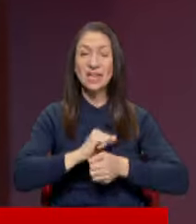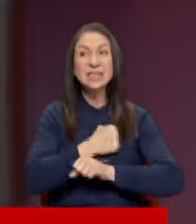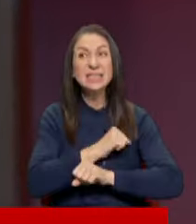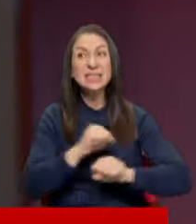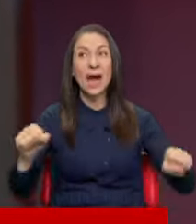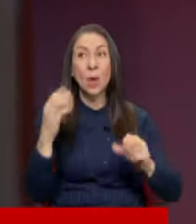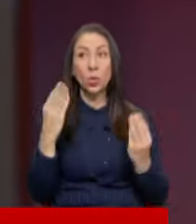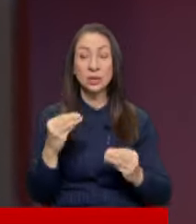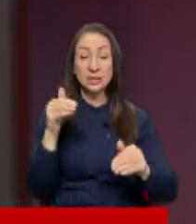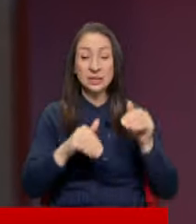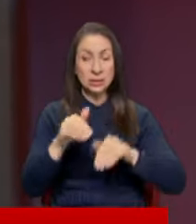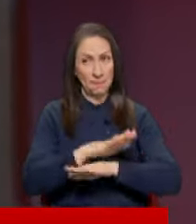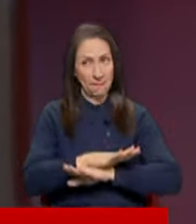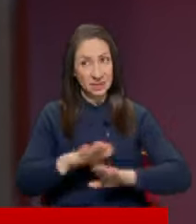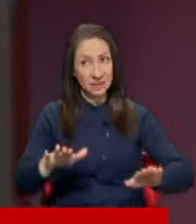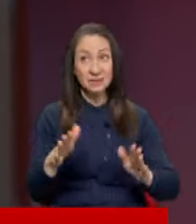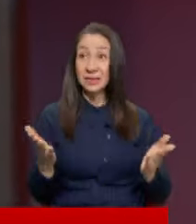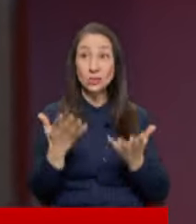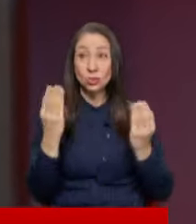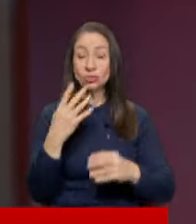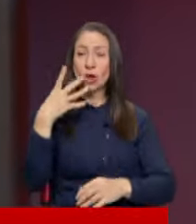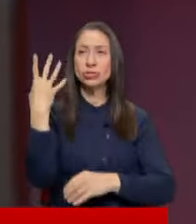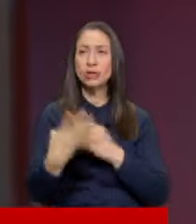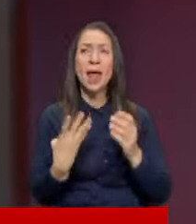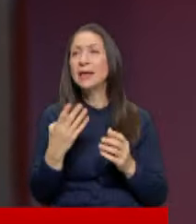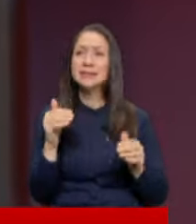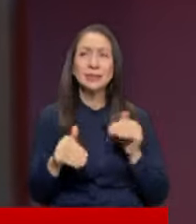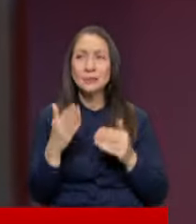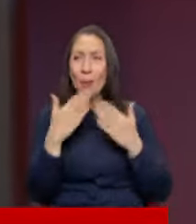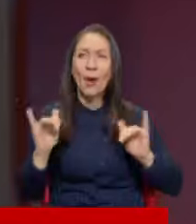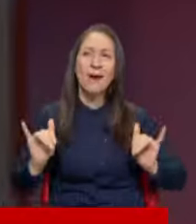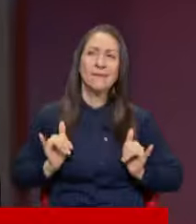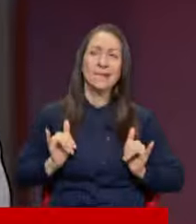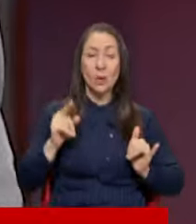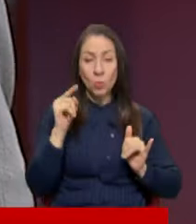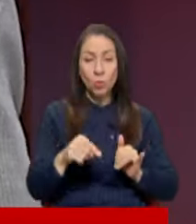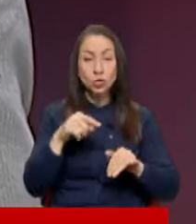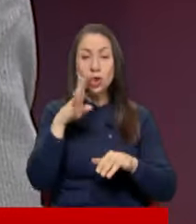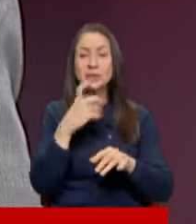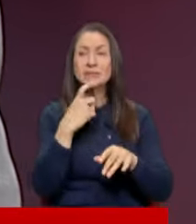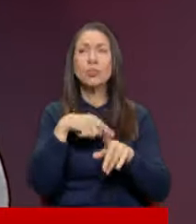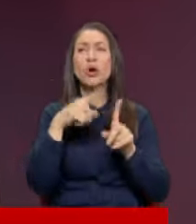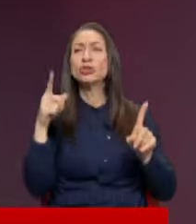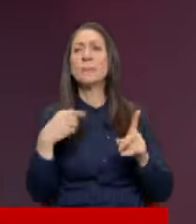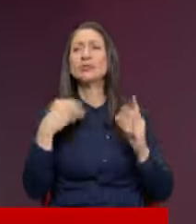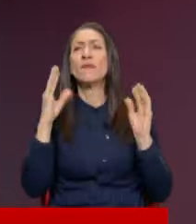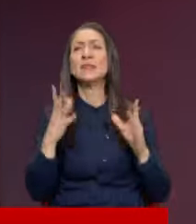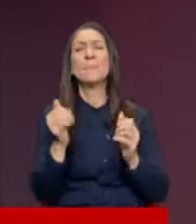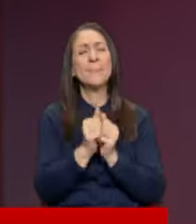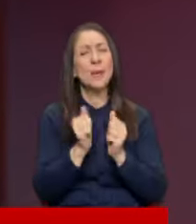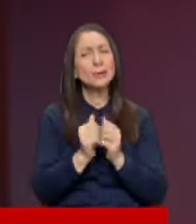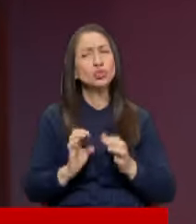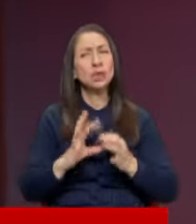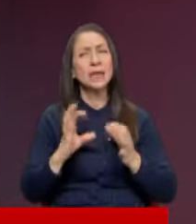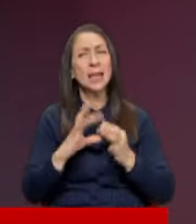zarar görürüm seçim bitsin Nasıl olsa 4 sene daha seçim yok bu 4 yıl boyunca Biz birçok şeyi birlikte